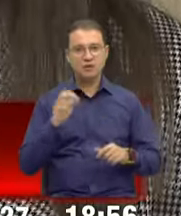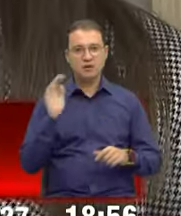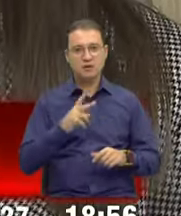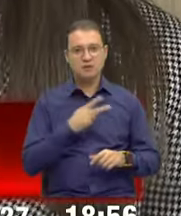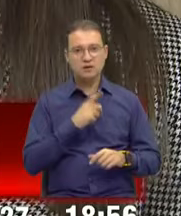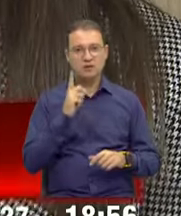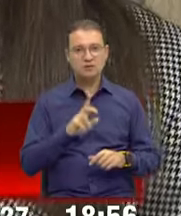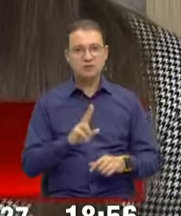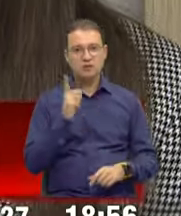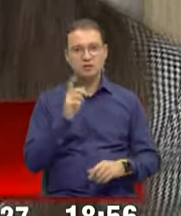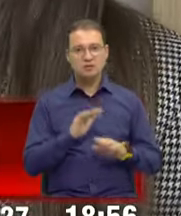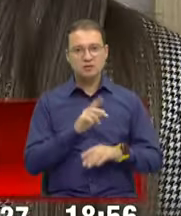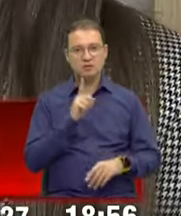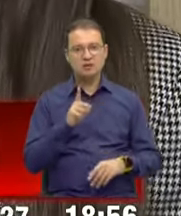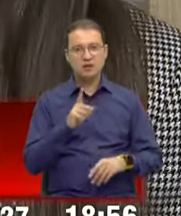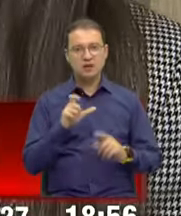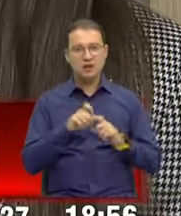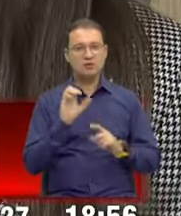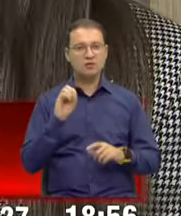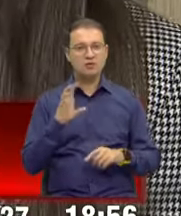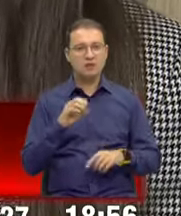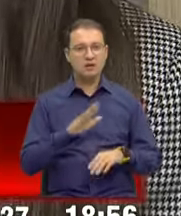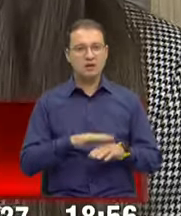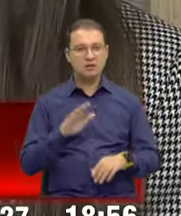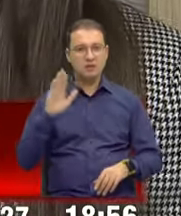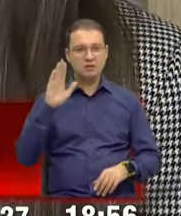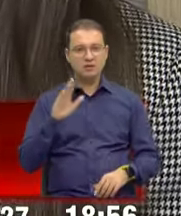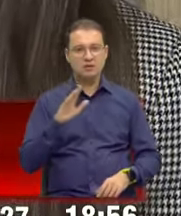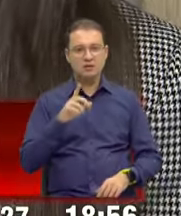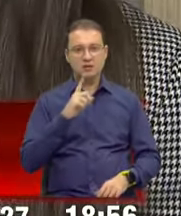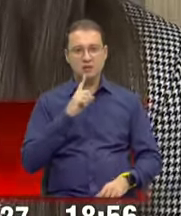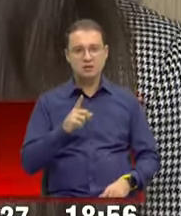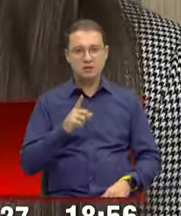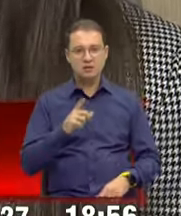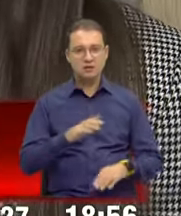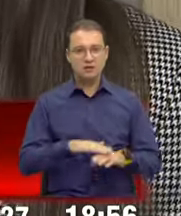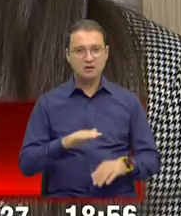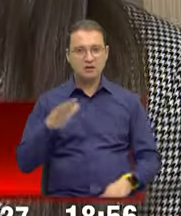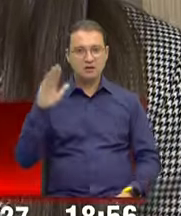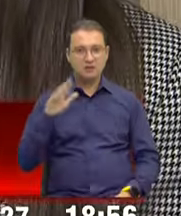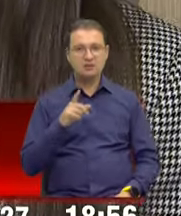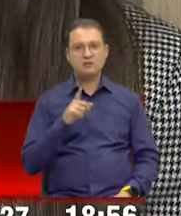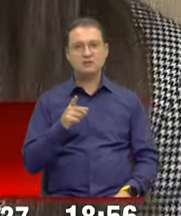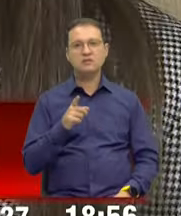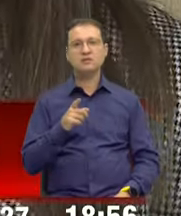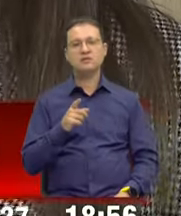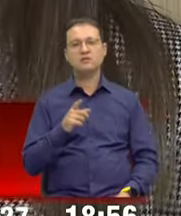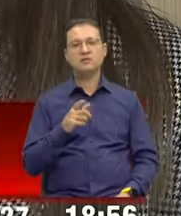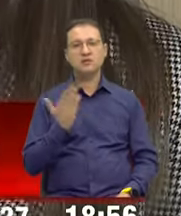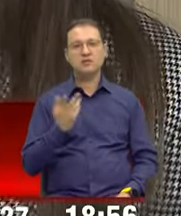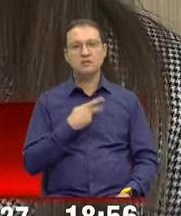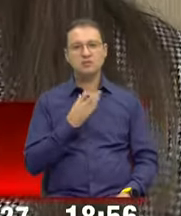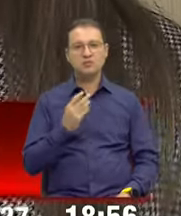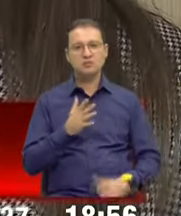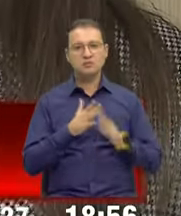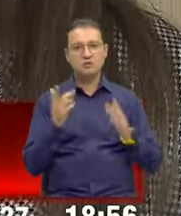bize ilk mucizesini yaşattı. Engin hocamızın elini kaldırır mısın Sude diyerek sol elini yukarıya doğru kaldırması bize